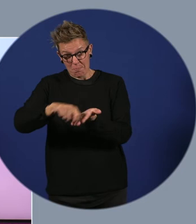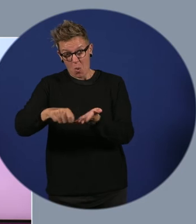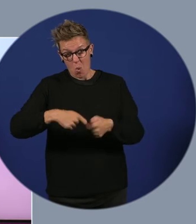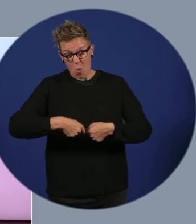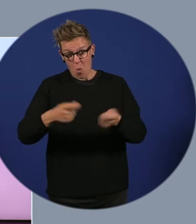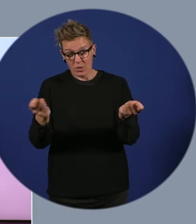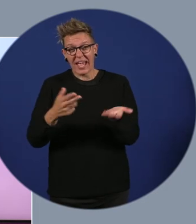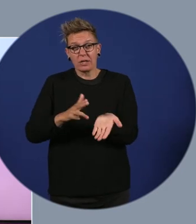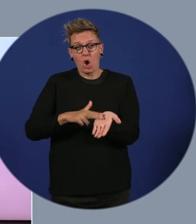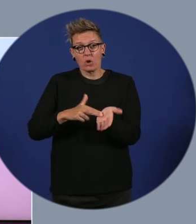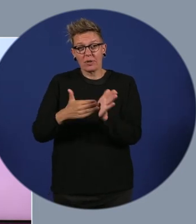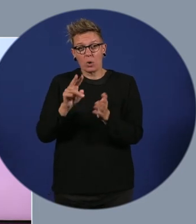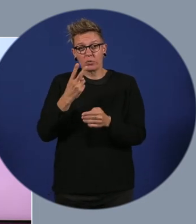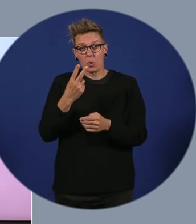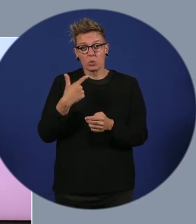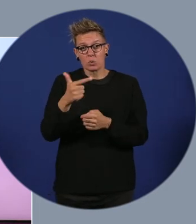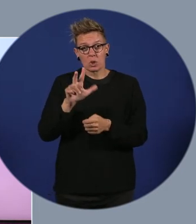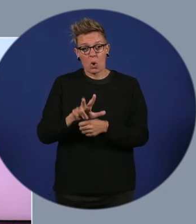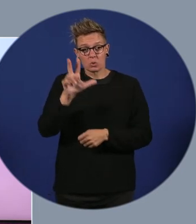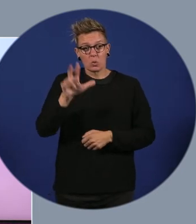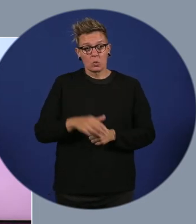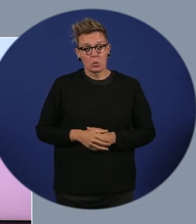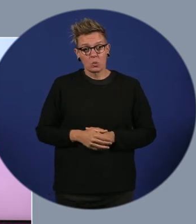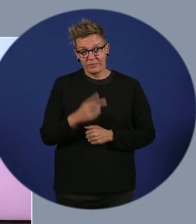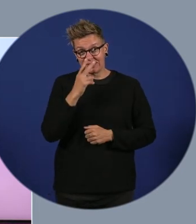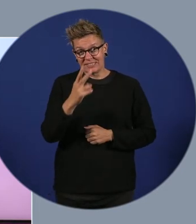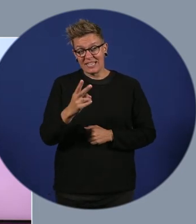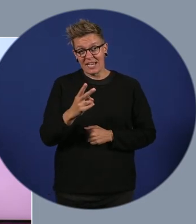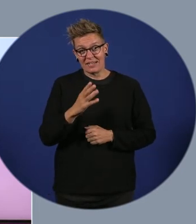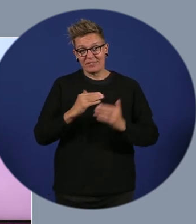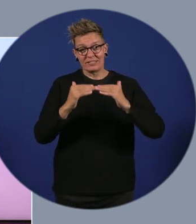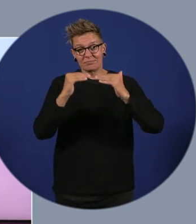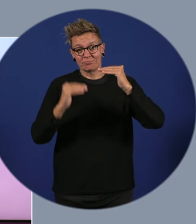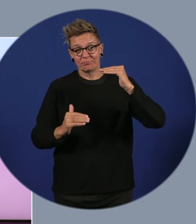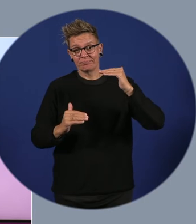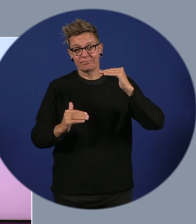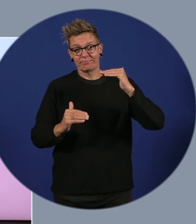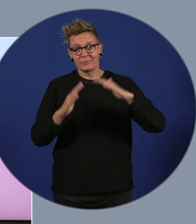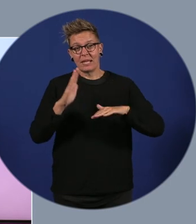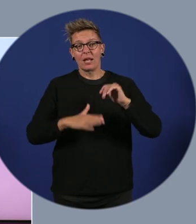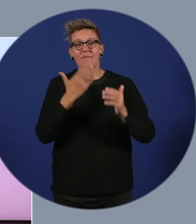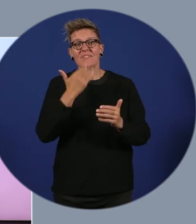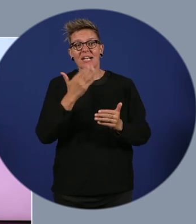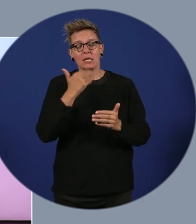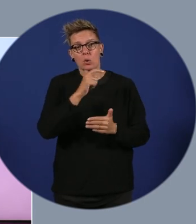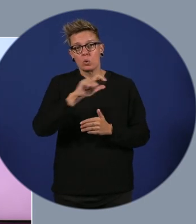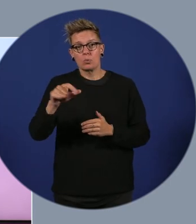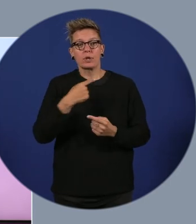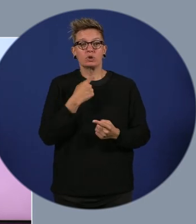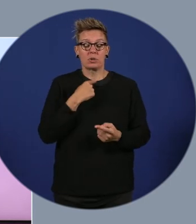på data från 2018 att det finns besvärande ojämlikheter när det gäller vilka unga som går och röstar. Det